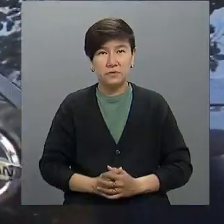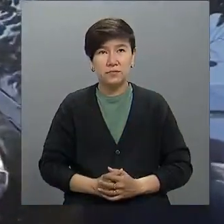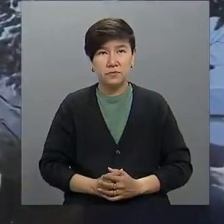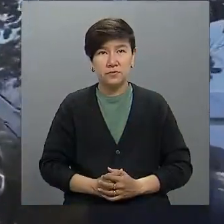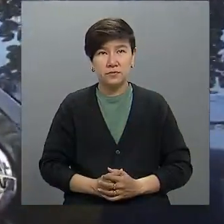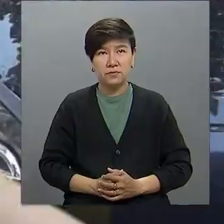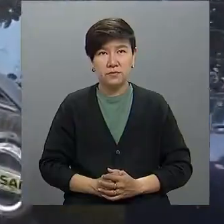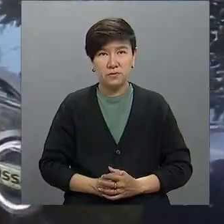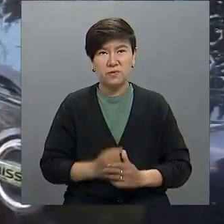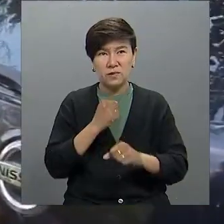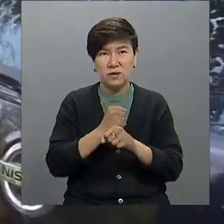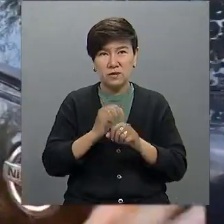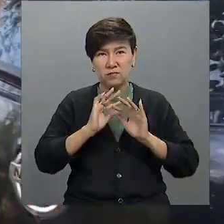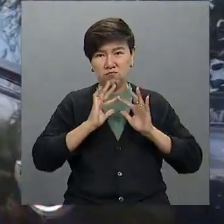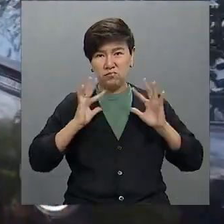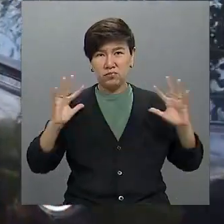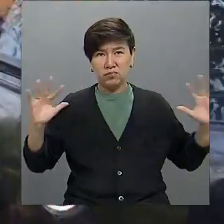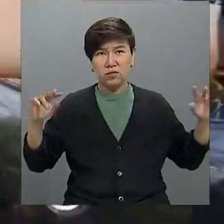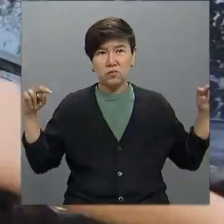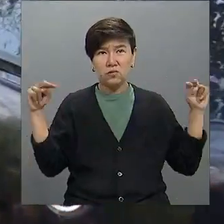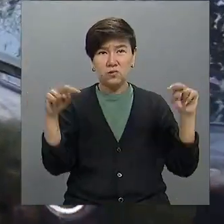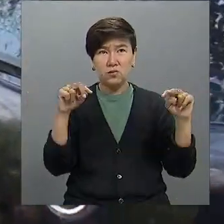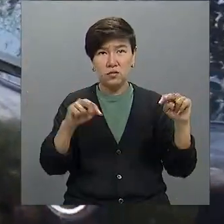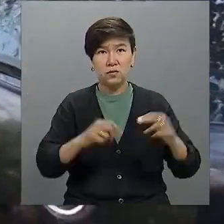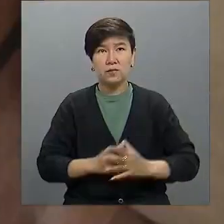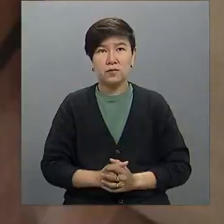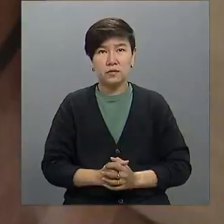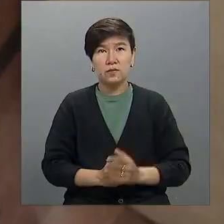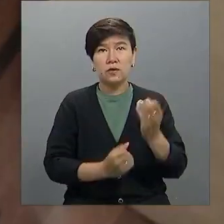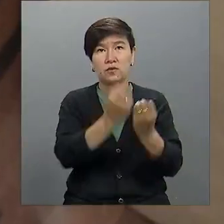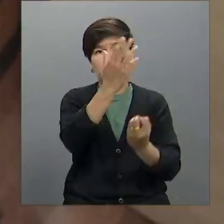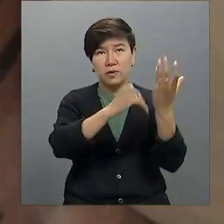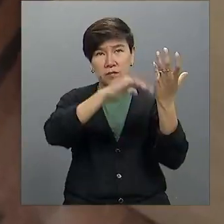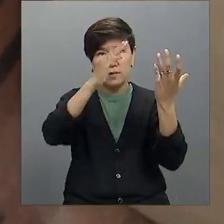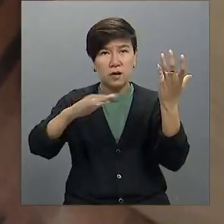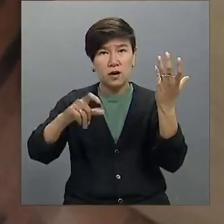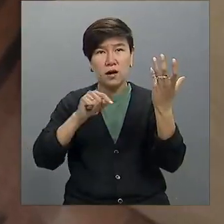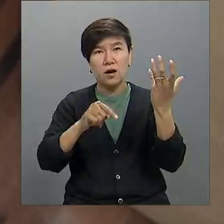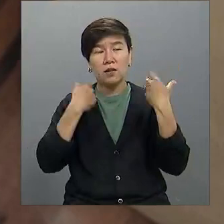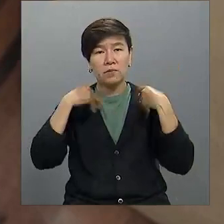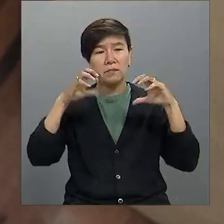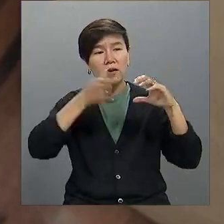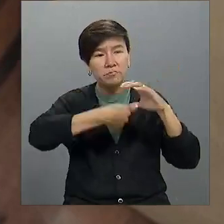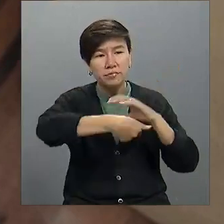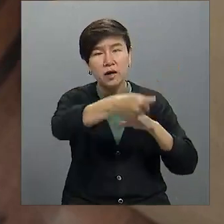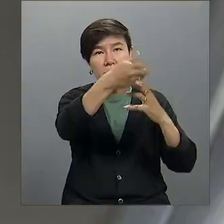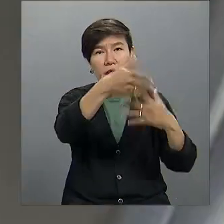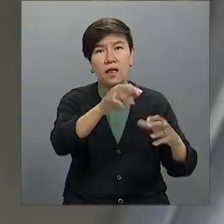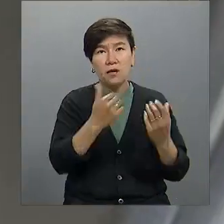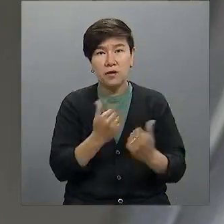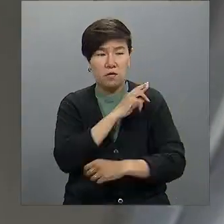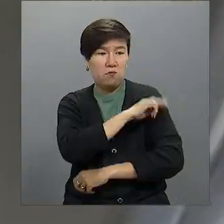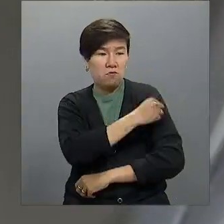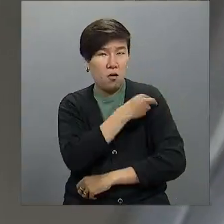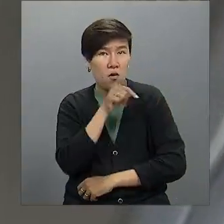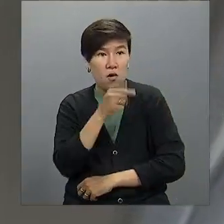กับเฝ้าระวังพื้นที่ที่อาจจะมีปัญหาเพราะว่าตอนนี้มันเข้าพื้นที่อุทยานแล้วเรียบร้อย คุณหมอเองก็รอสแตนบายเหมือนกันถ้าจับได้ก็เอ